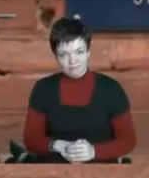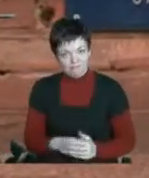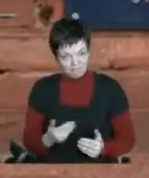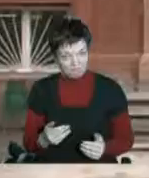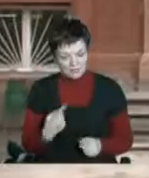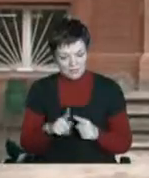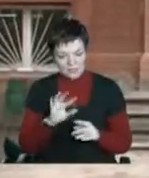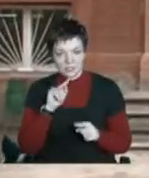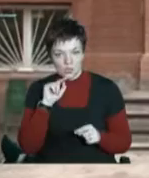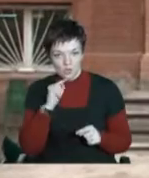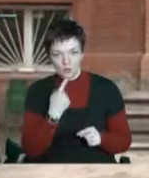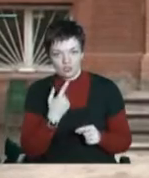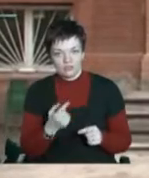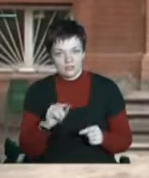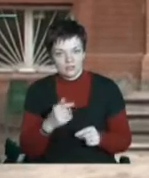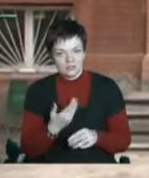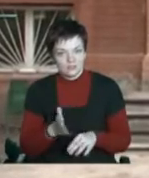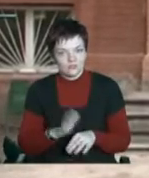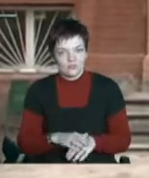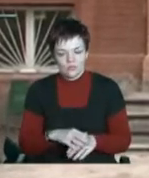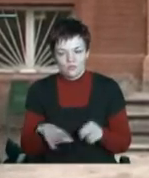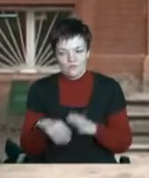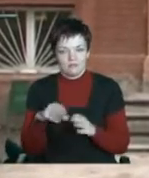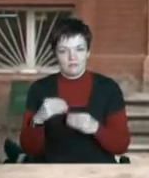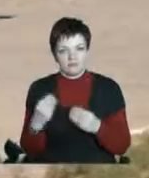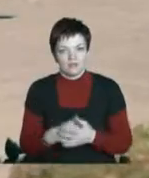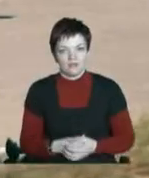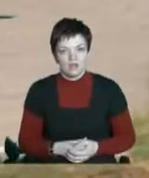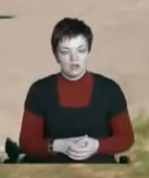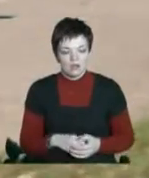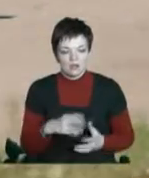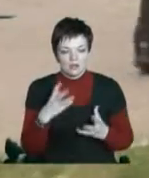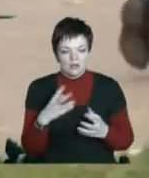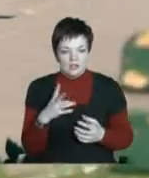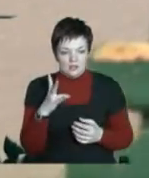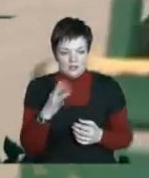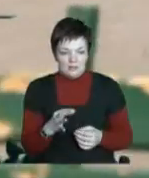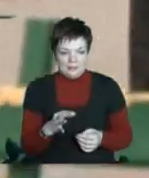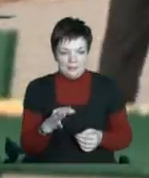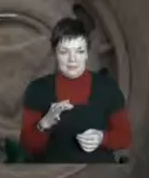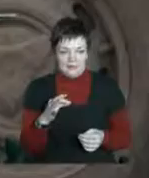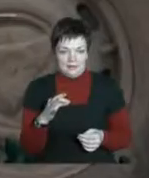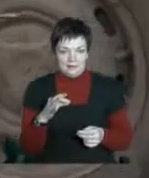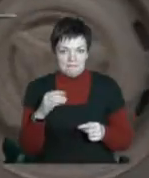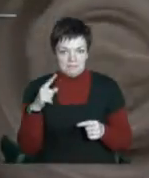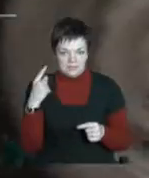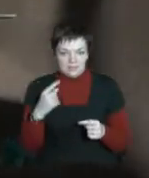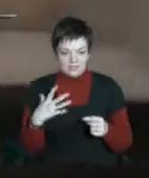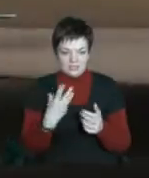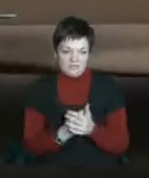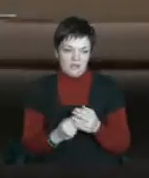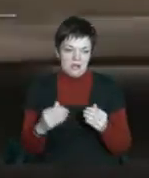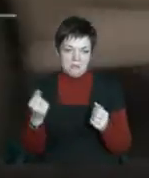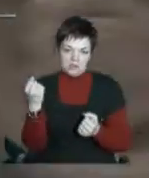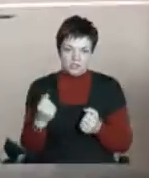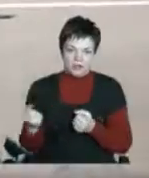голосования усложнен. Этим и воспользовались псевдобольные, которые приезжали в больничный стационар на машинах, быстро голосовали